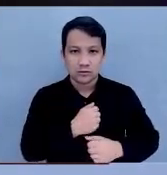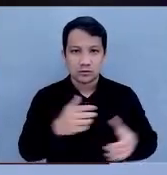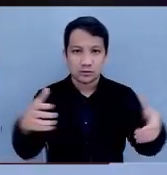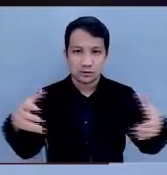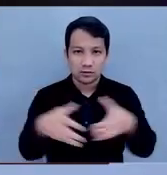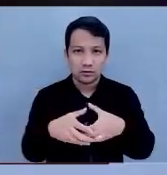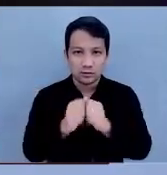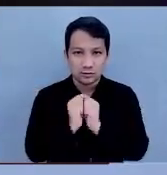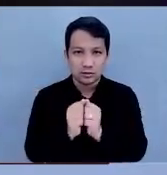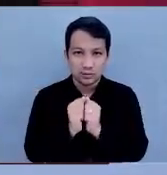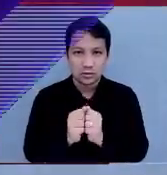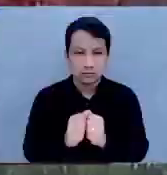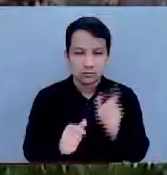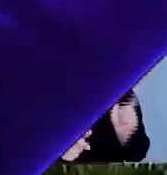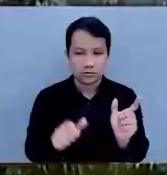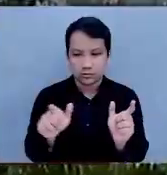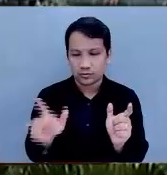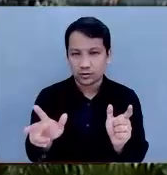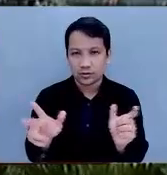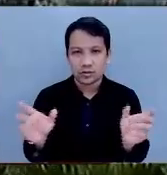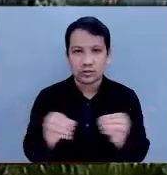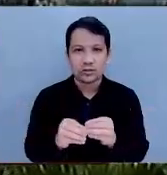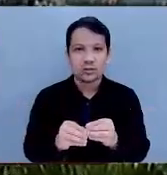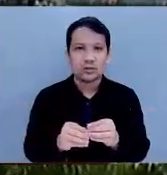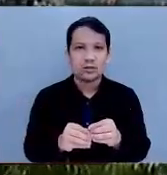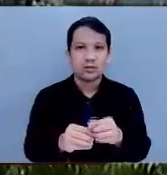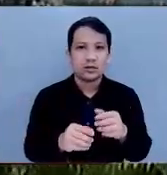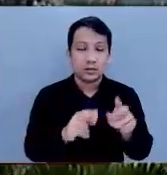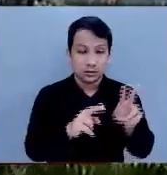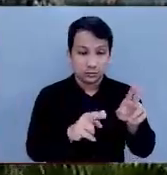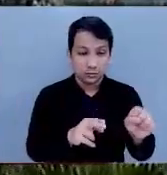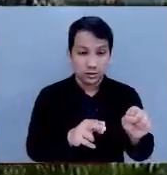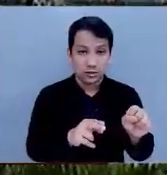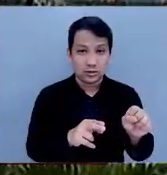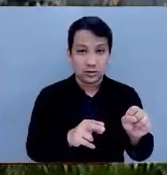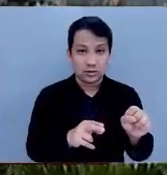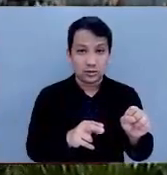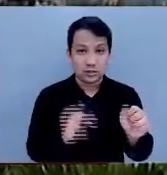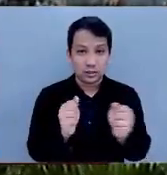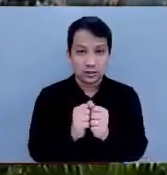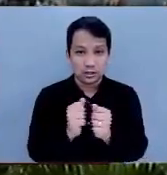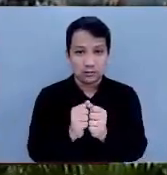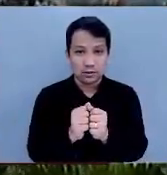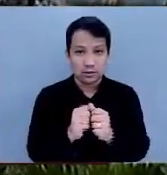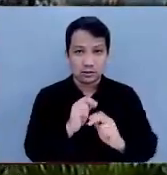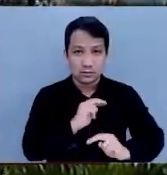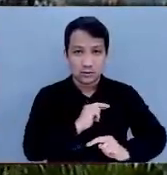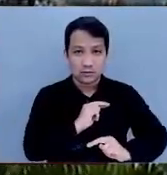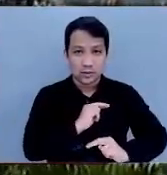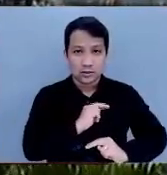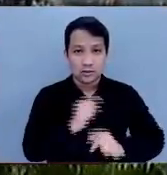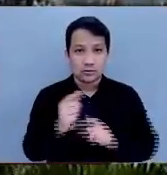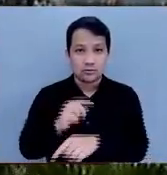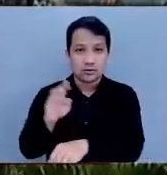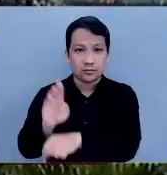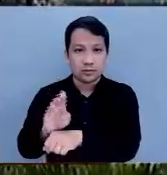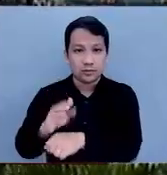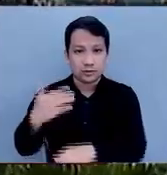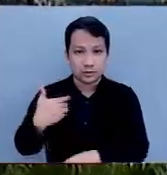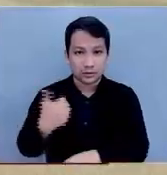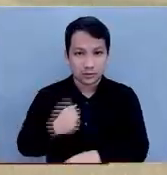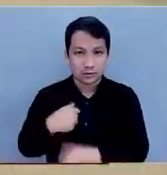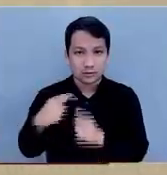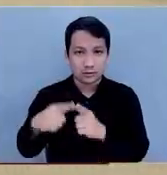Sama-Sama 2023. Bukod sa Pilipinas at Amerika, makikilahok din ang Navy Forces ng Britanya, Canada